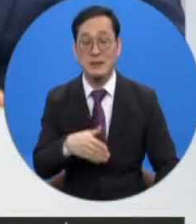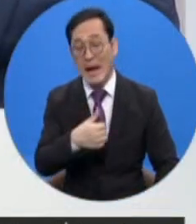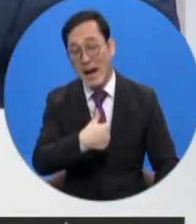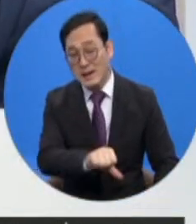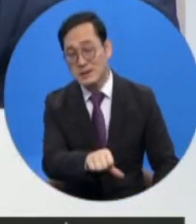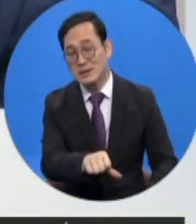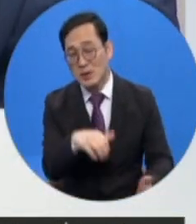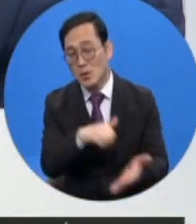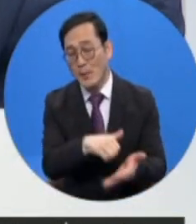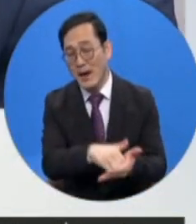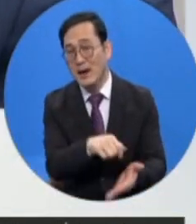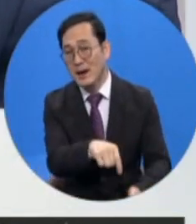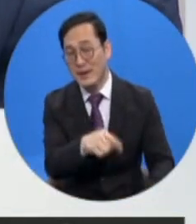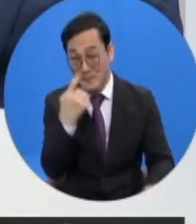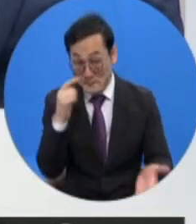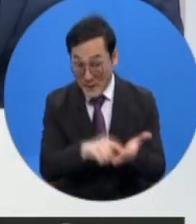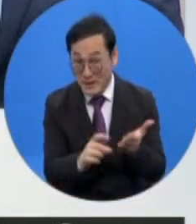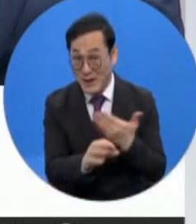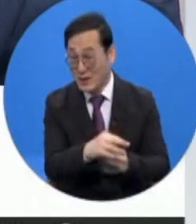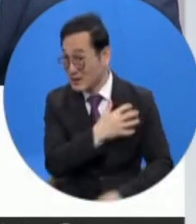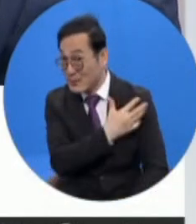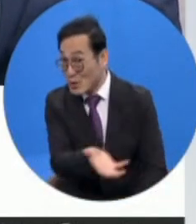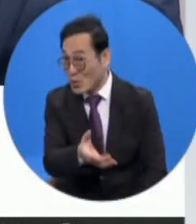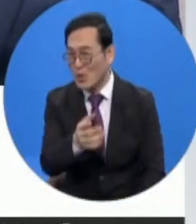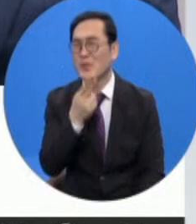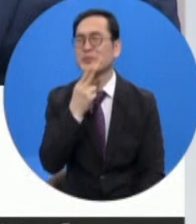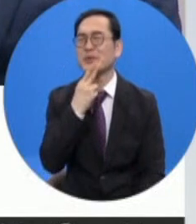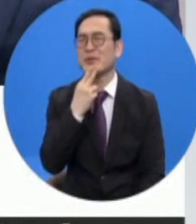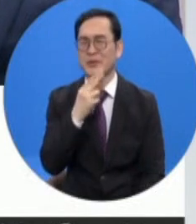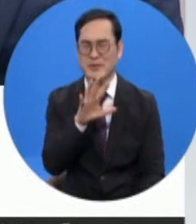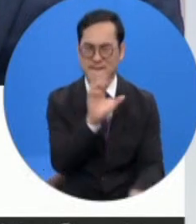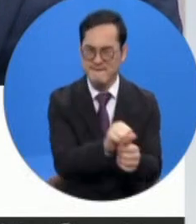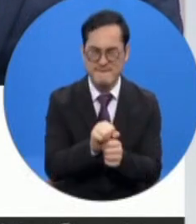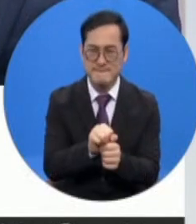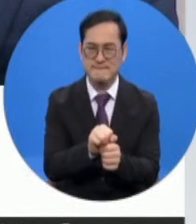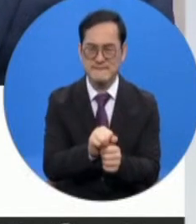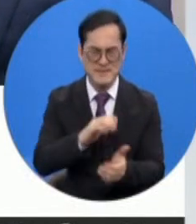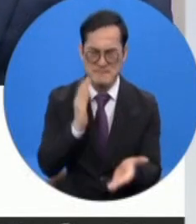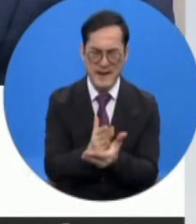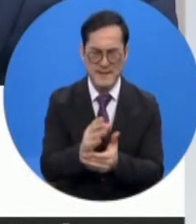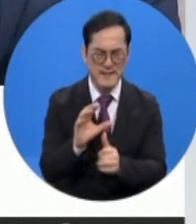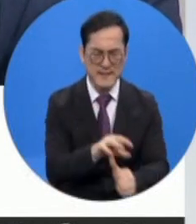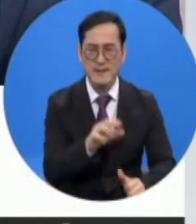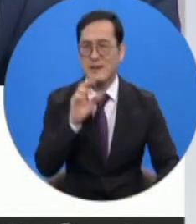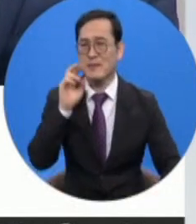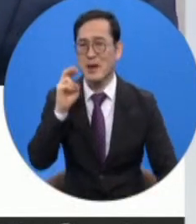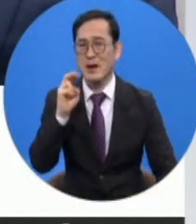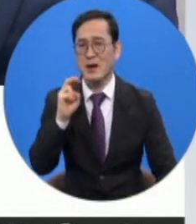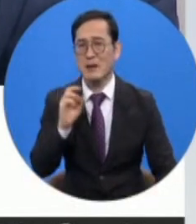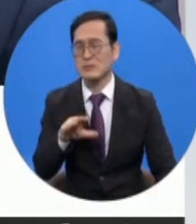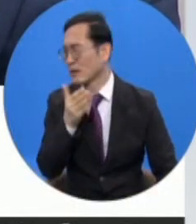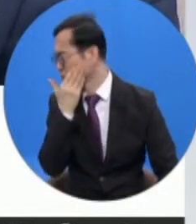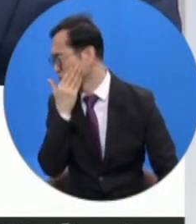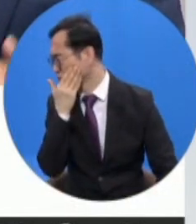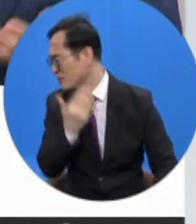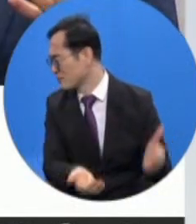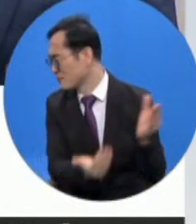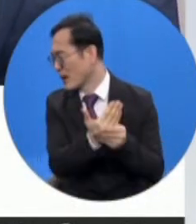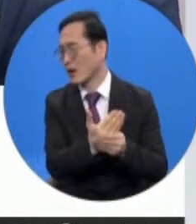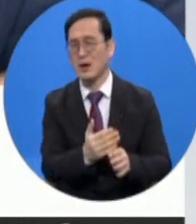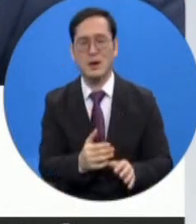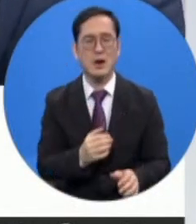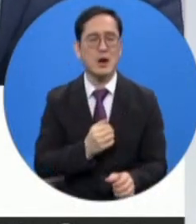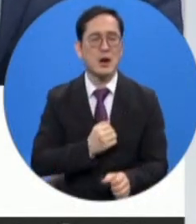알고 그만 넘어가는 그런 아버지가 없었을 거라고 그렇죠. 봅니다. 이제 그런 의미에서 지금까지는 몰랐는데 그럼에도 불구하고